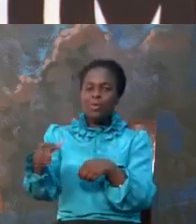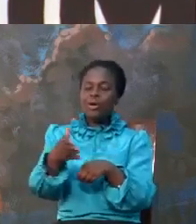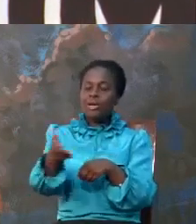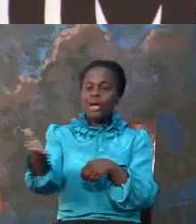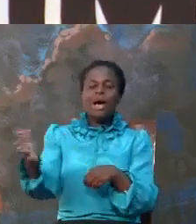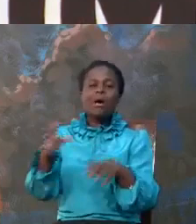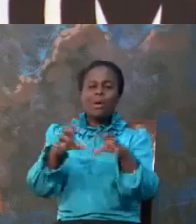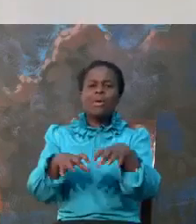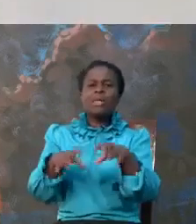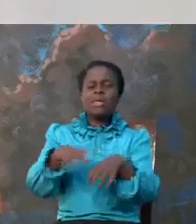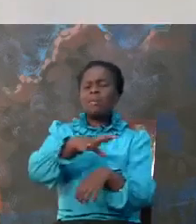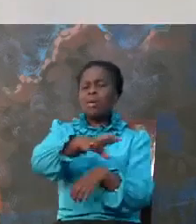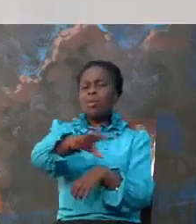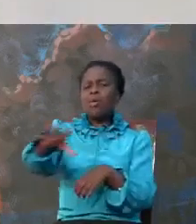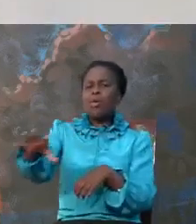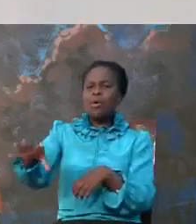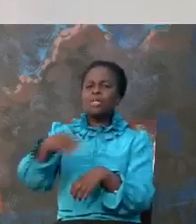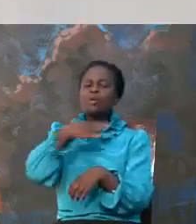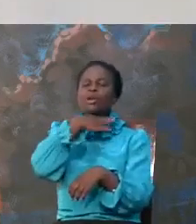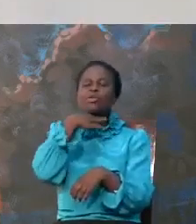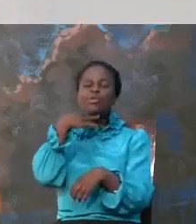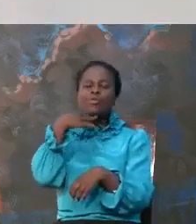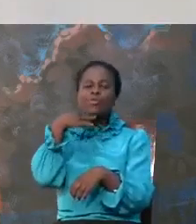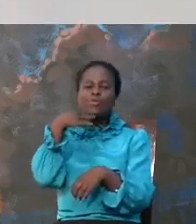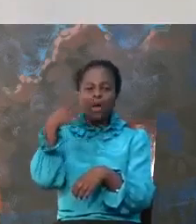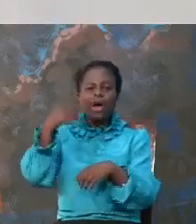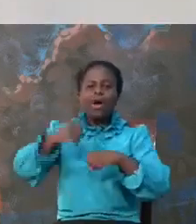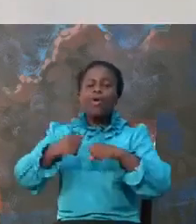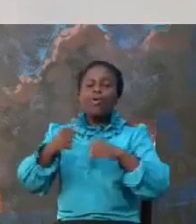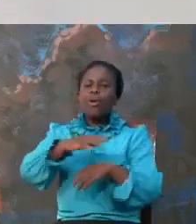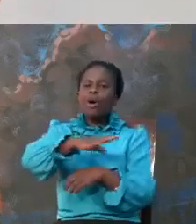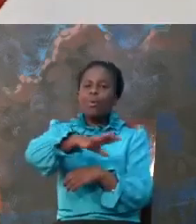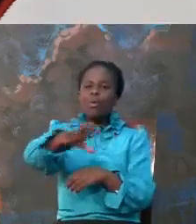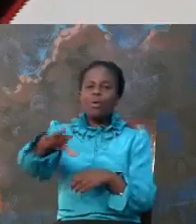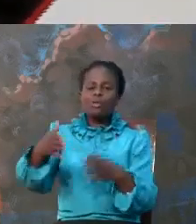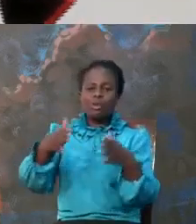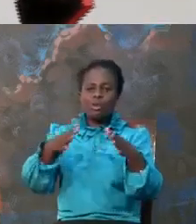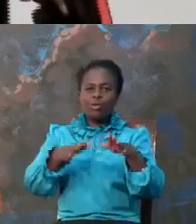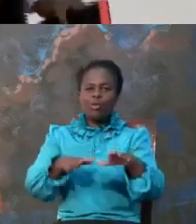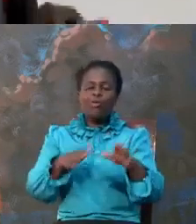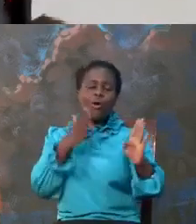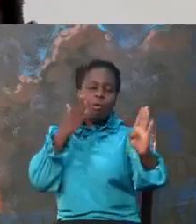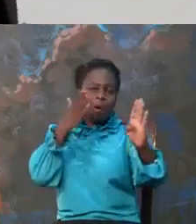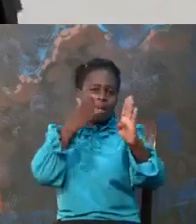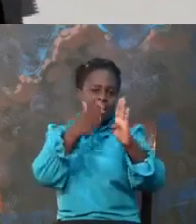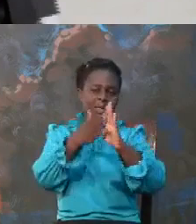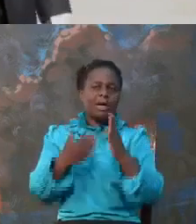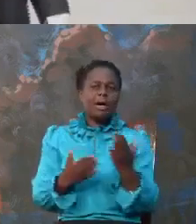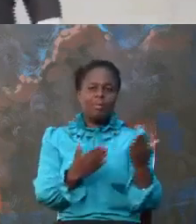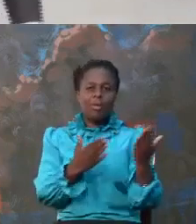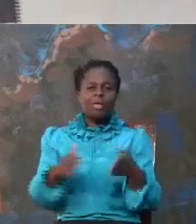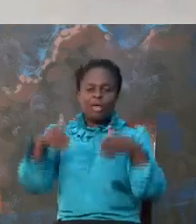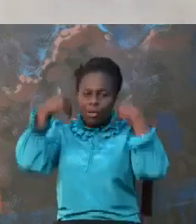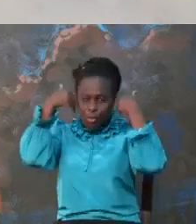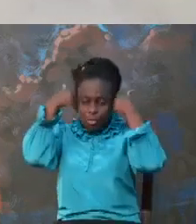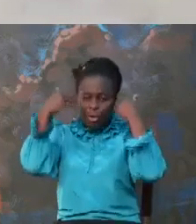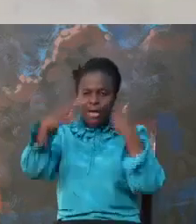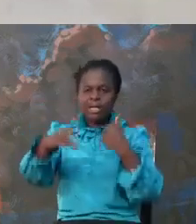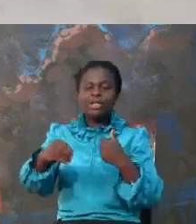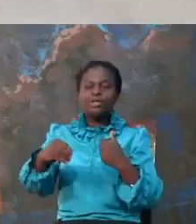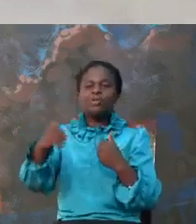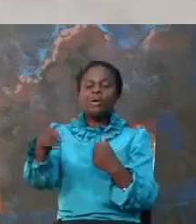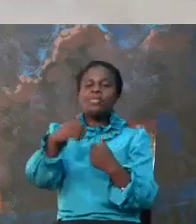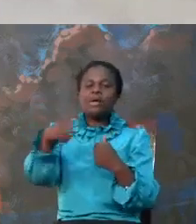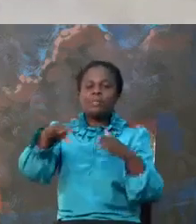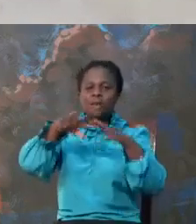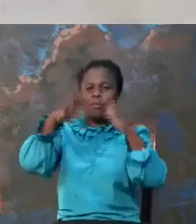wote waliokufa, hao ni huwa wote waliokufa, walirenga mwana kondoo wa Mungu achukuae dhambi ya ulimwengu. Yule kuhani